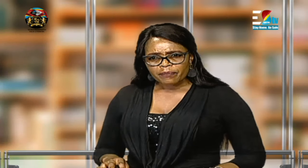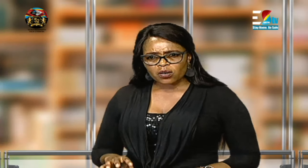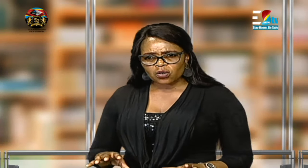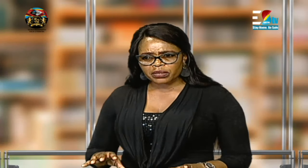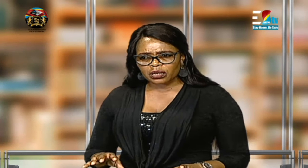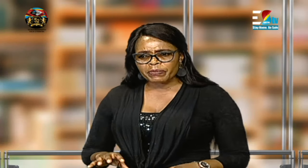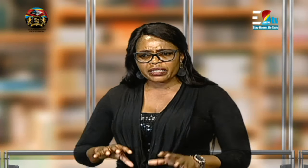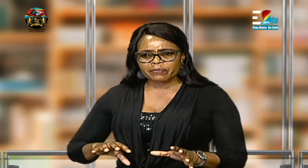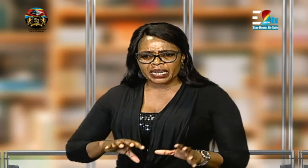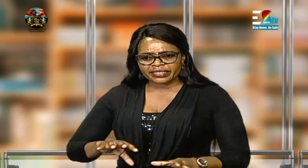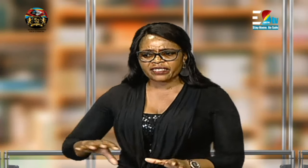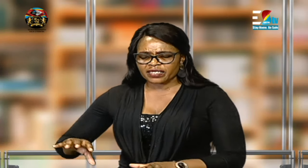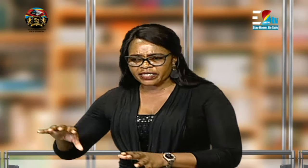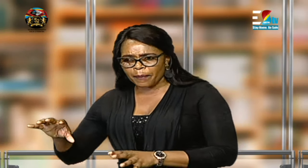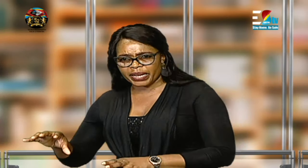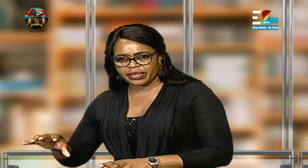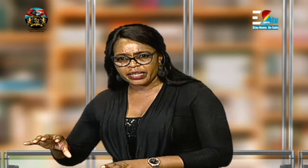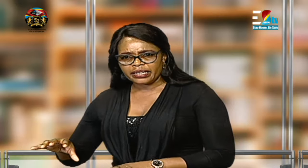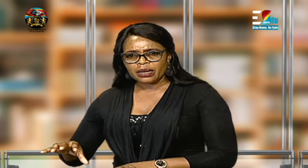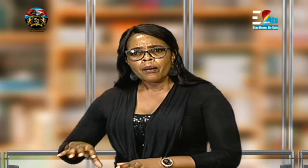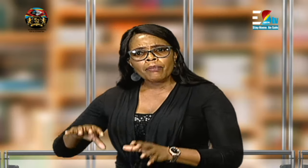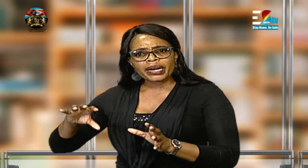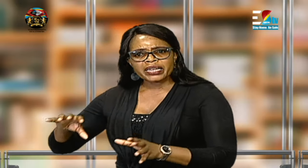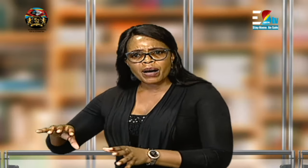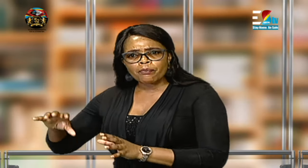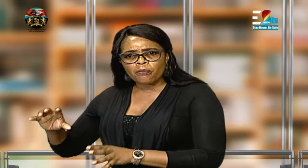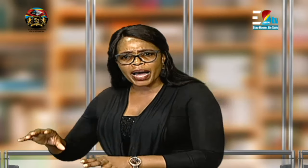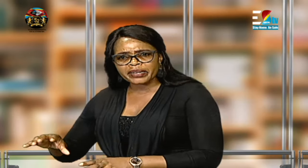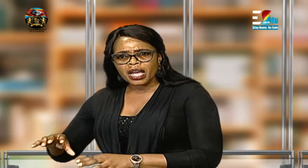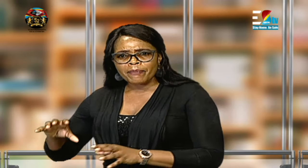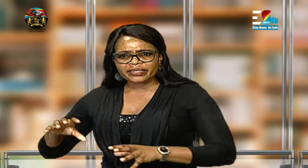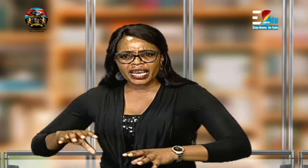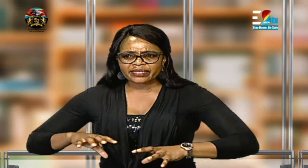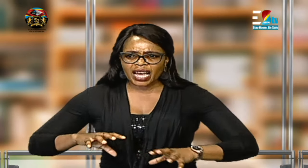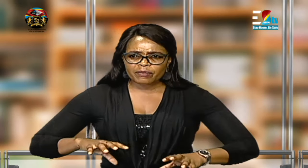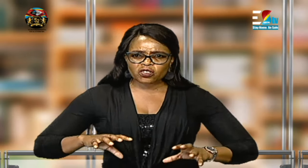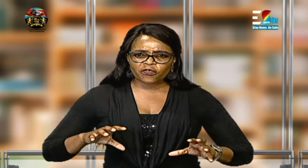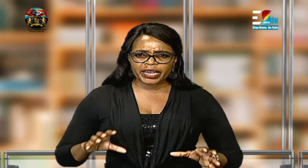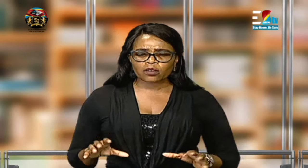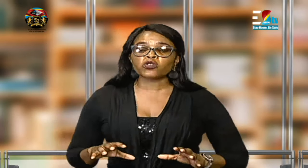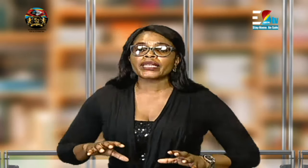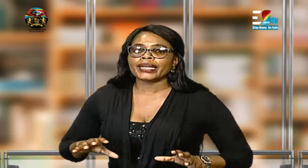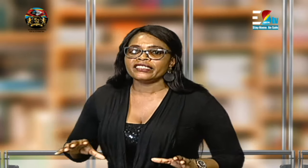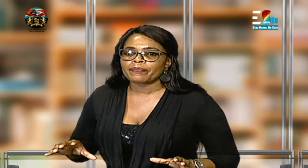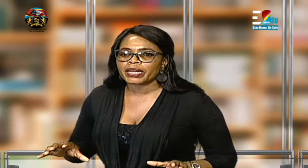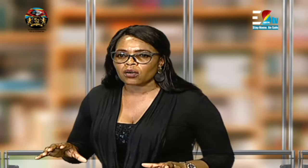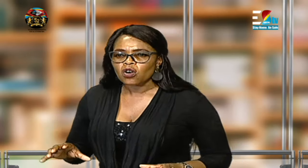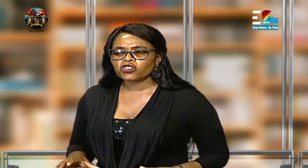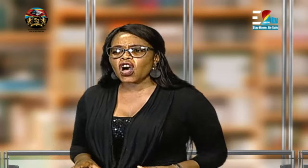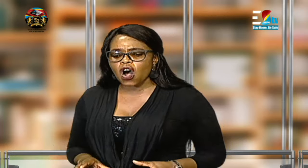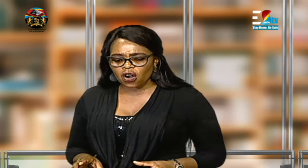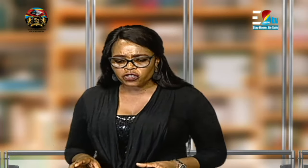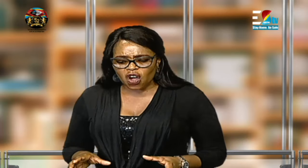ukuthi ngathi ngisesenthabeni bangani bambobani bathi asihambe siyofuna nako sokucala lenzaba